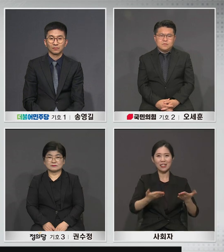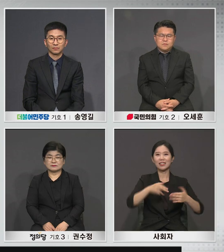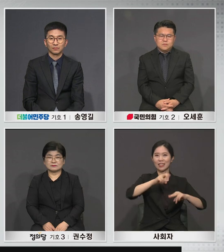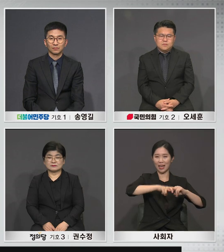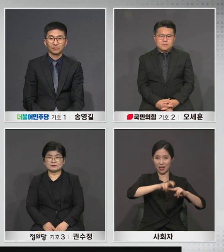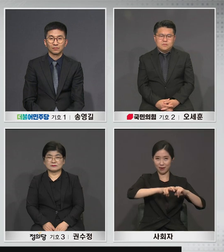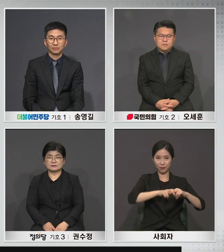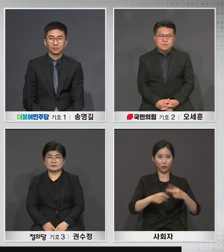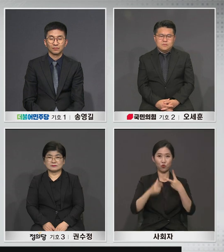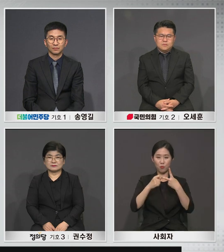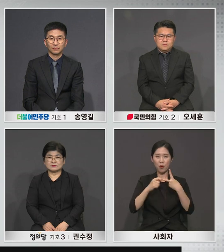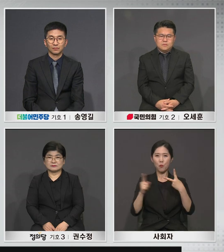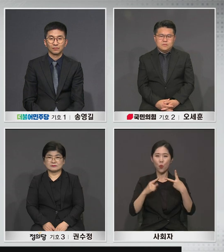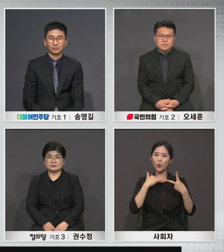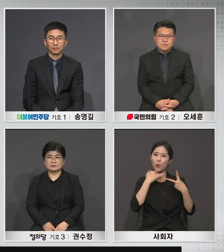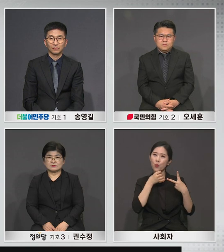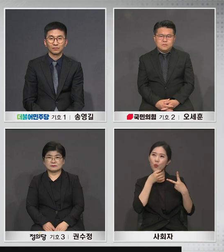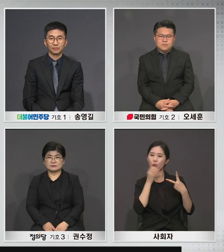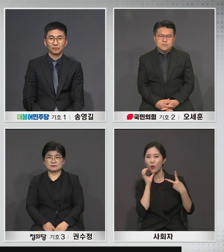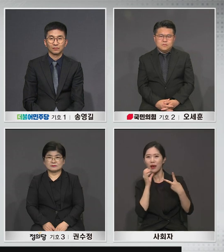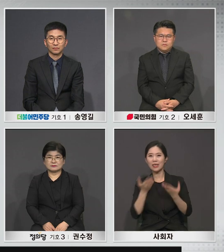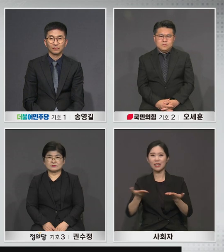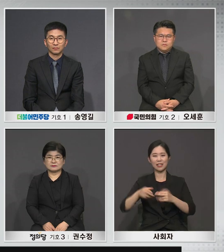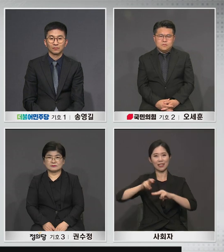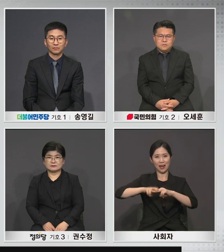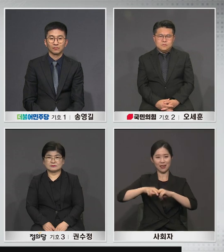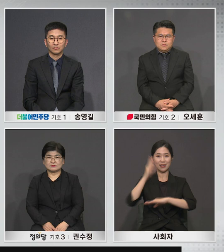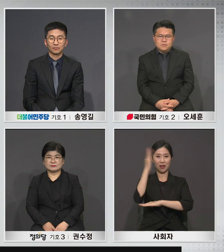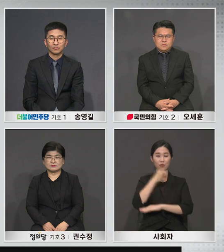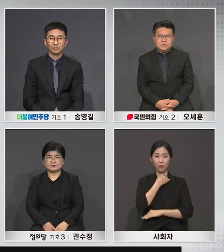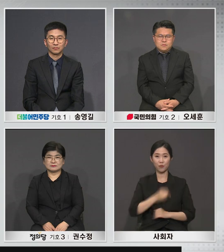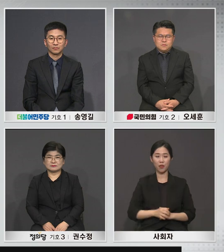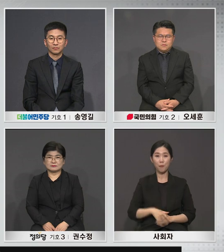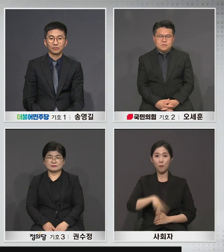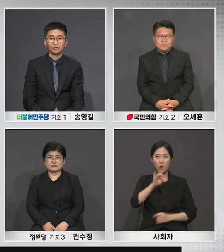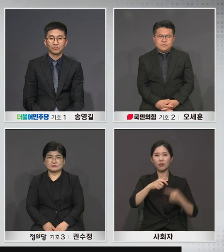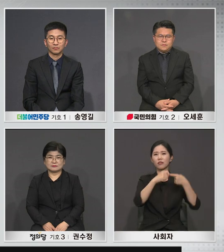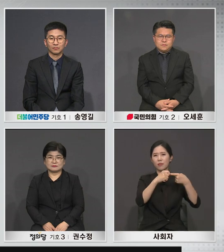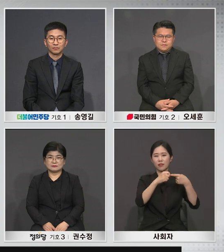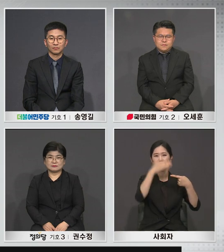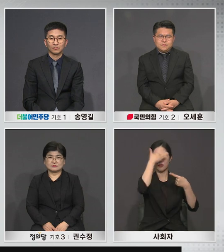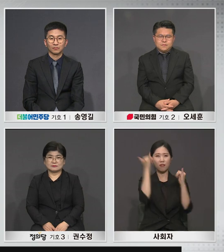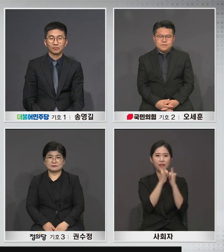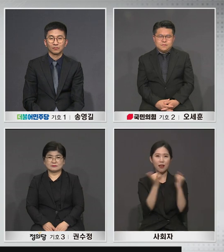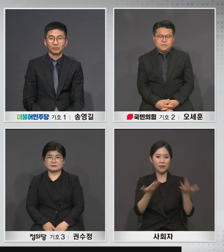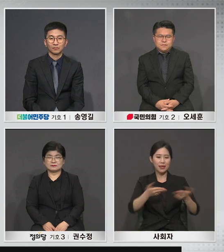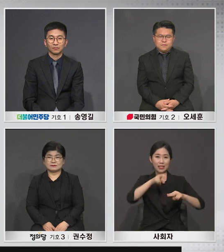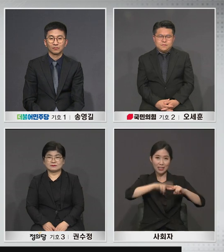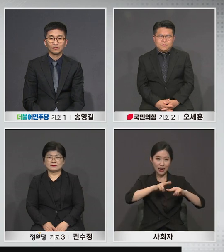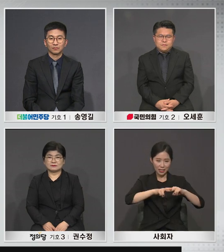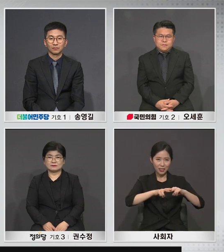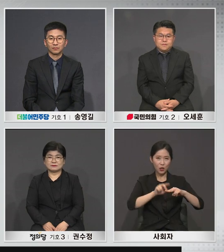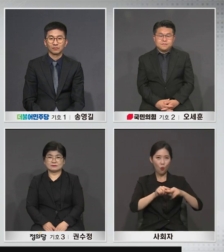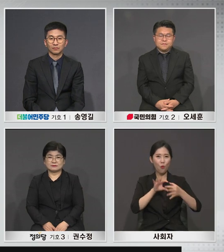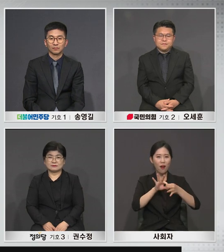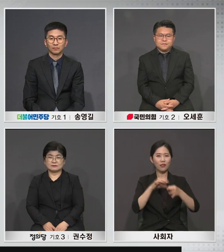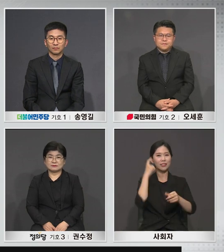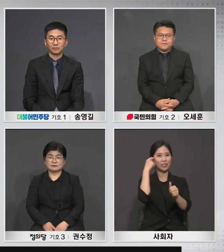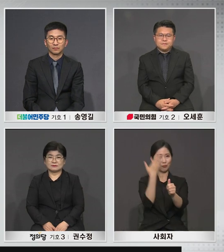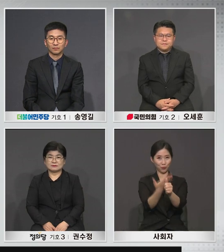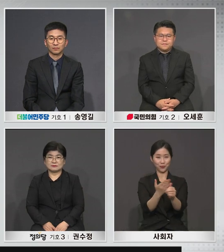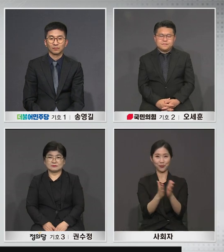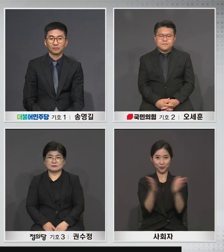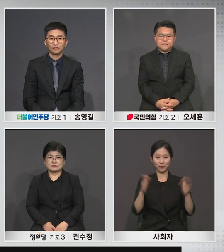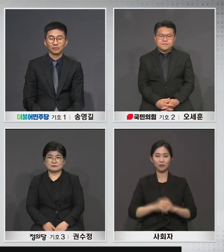두 번째는 중장년층에 관련된 겁니다. 먼저 청년층 일자리 정책에 관련된 공통 질문 드리겠습니다. 코로나19